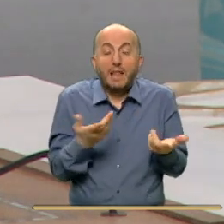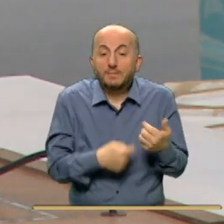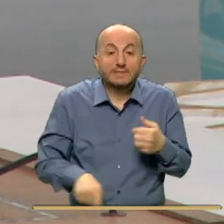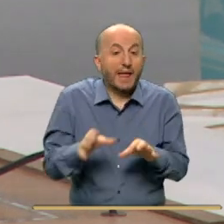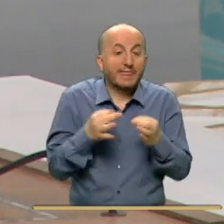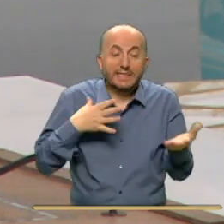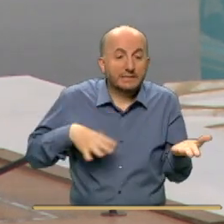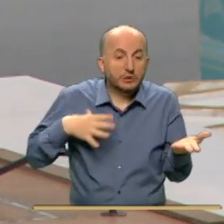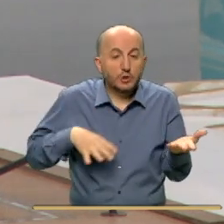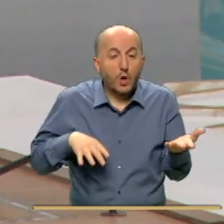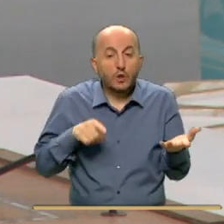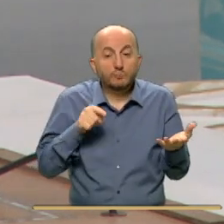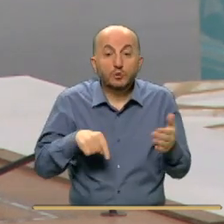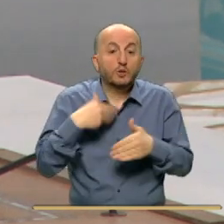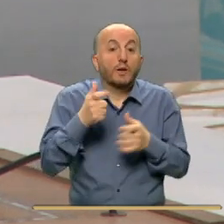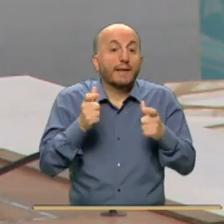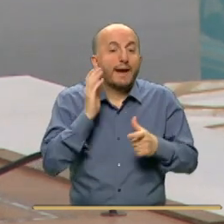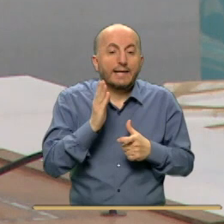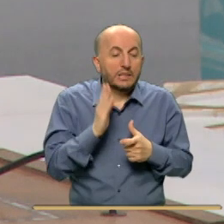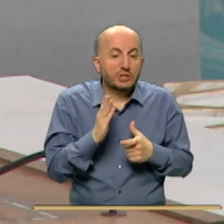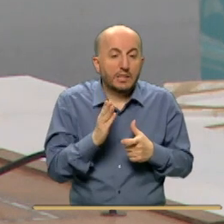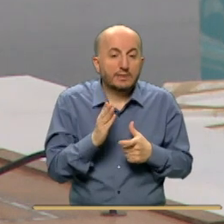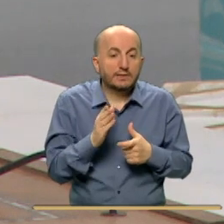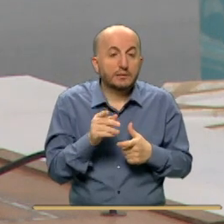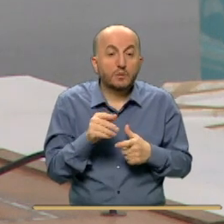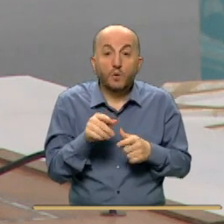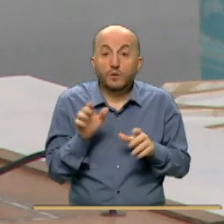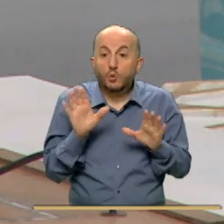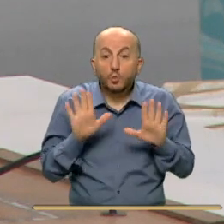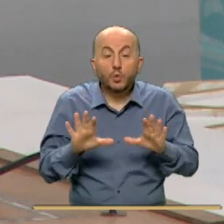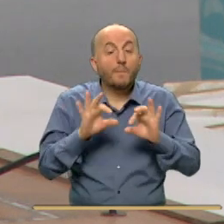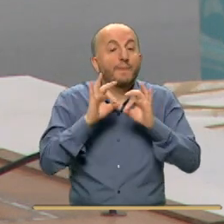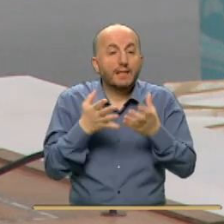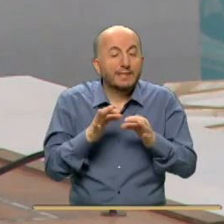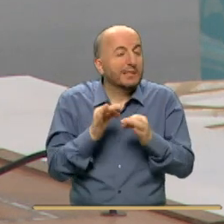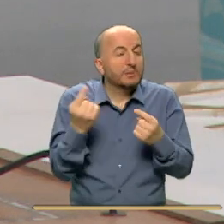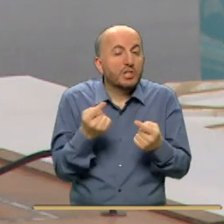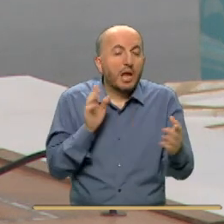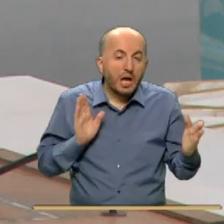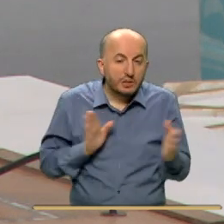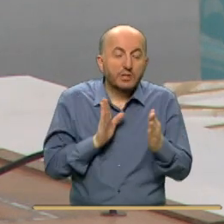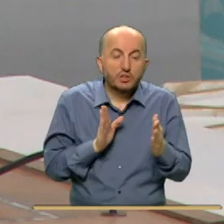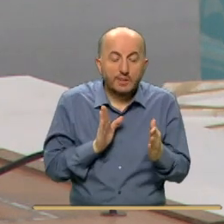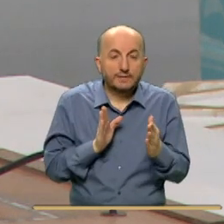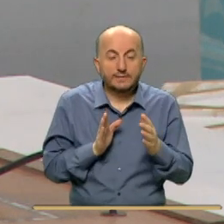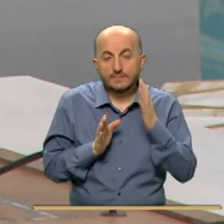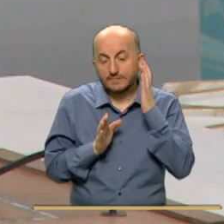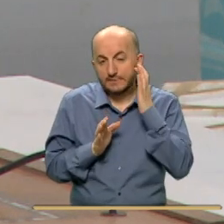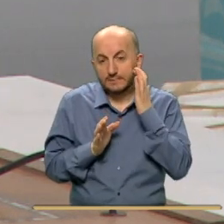bizden ne istiyor, buradan sonra nereye gideceğiz, orada durum nedir, nasıl bir şeyle karşılaşacağız?